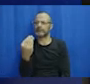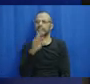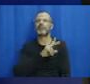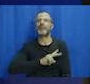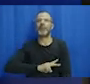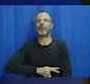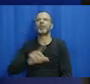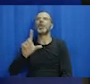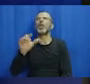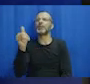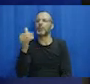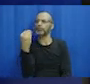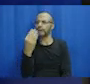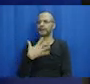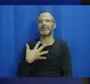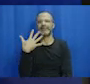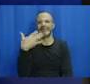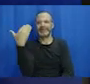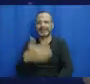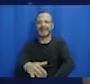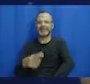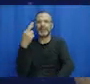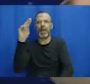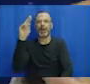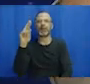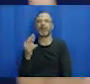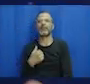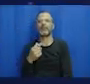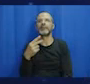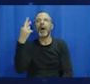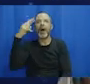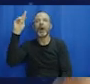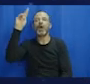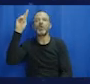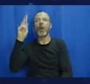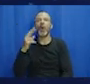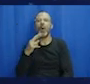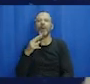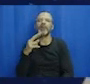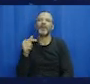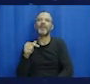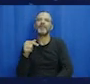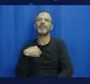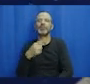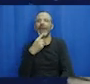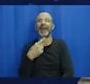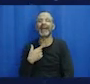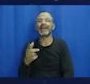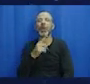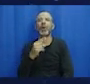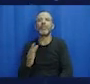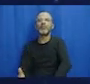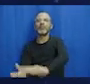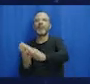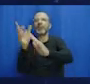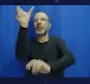مجرم فعلا. لا لا لا بس انا بكمل الفكره عشان الدكتور برضو يحكي فكرتي، هي لو تعطيني مجال بشكل سريع. فضل. اللي بدي اقوله انا بطلبش من